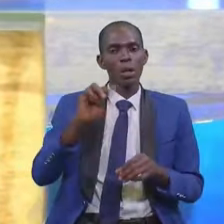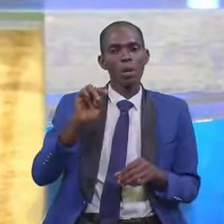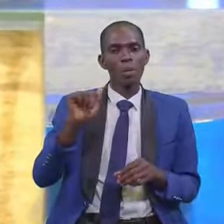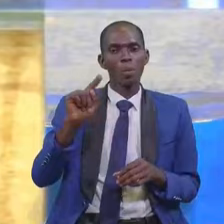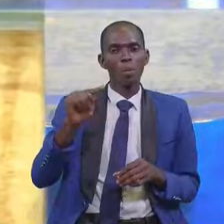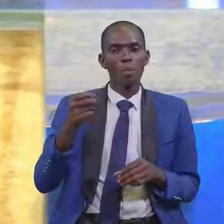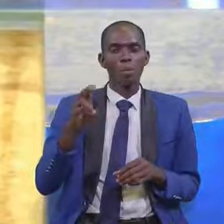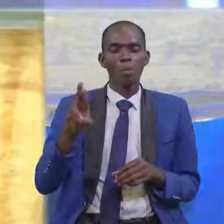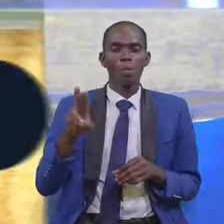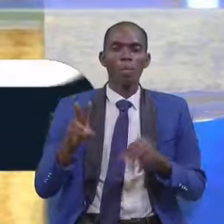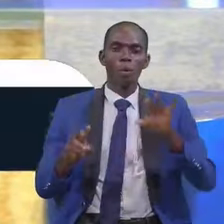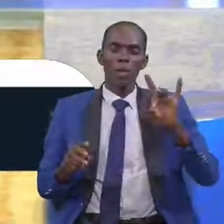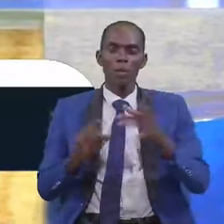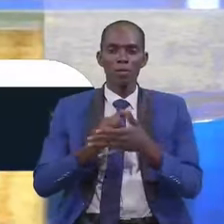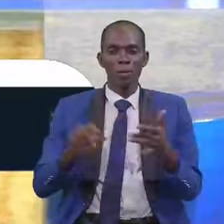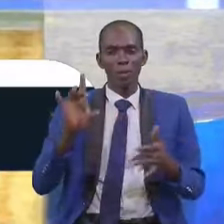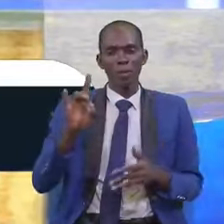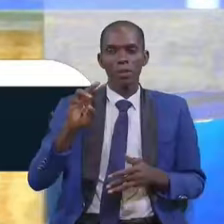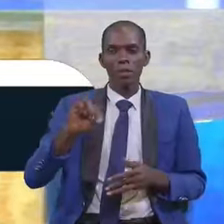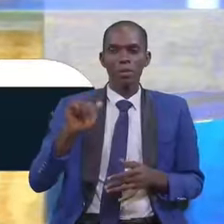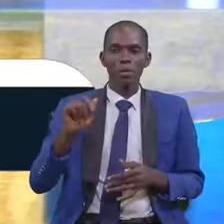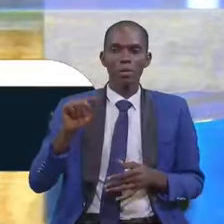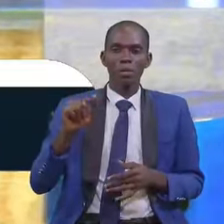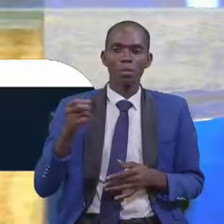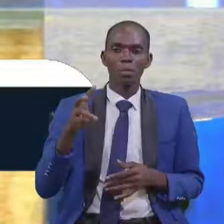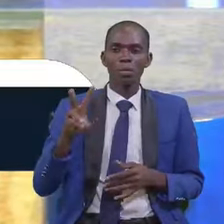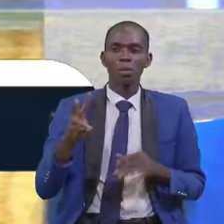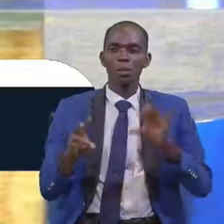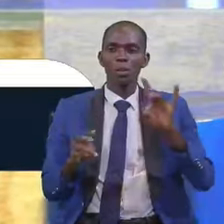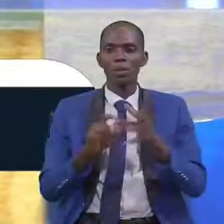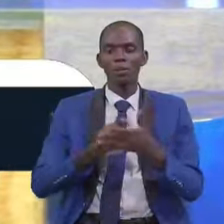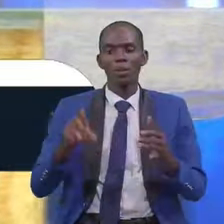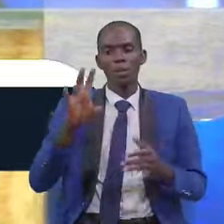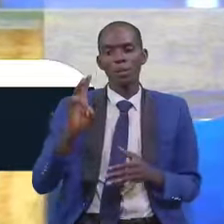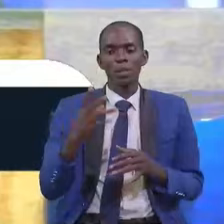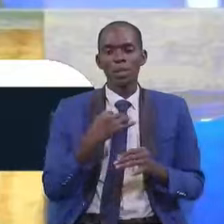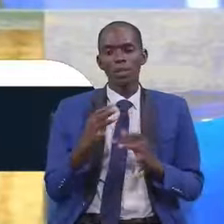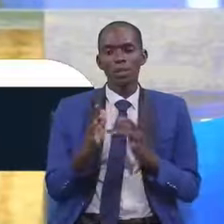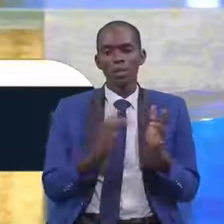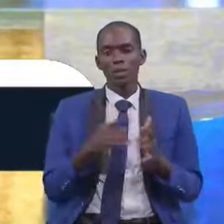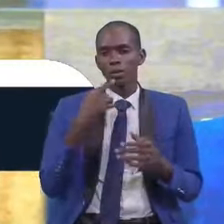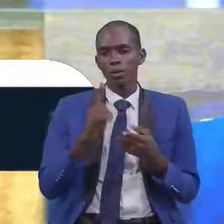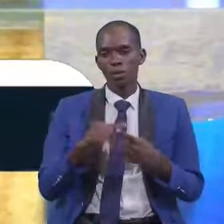Matthieu 8, 7. Matthieu 8, 7.